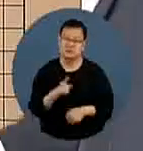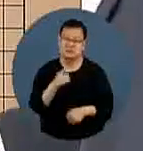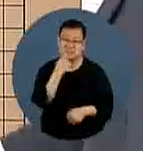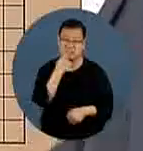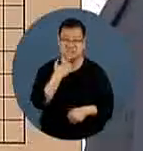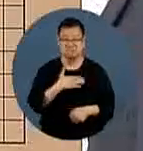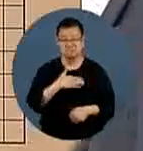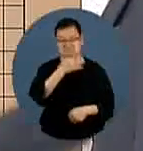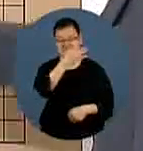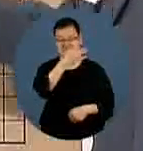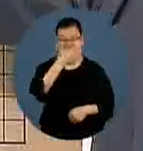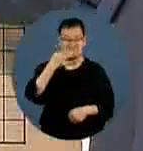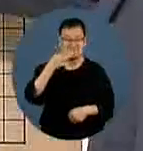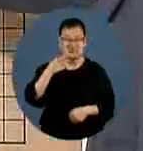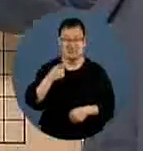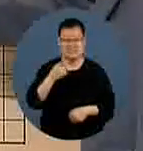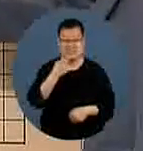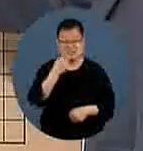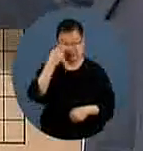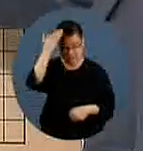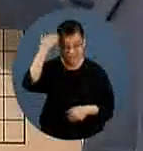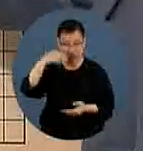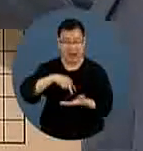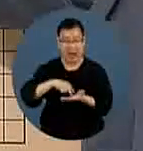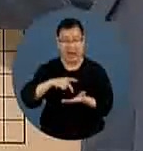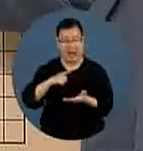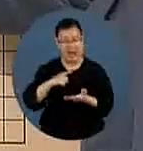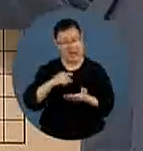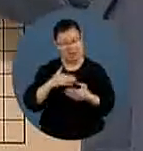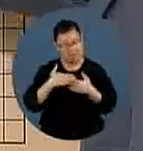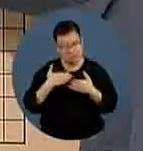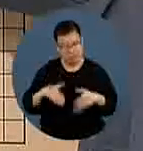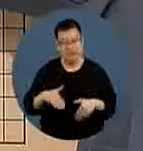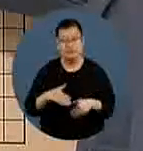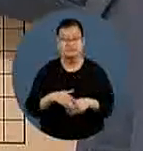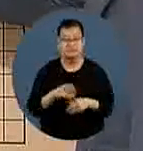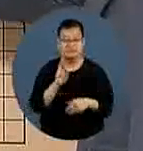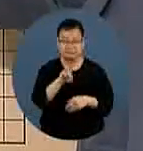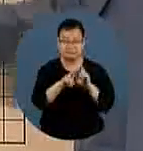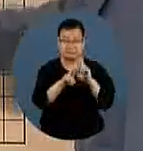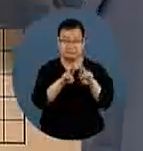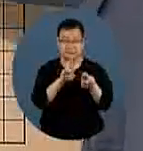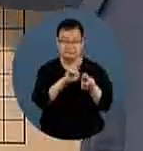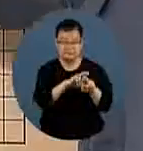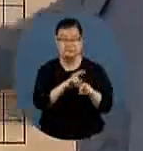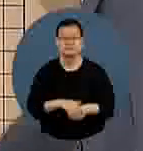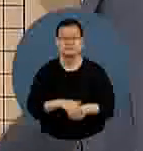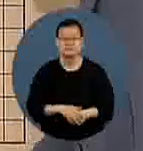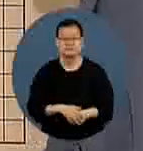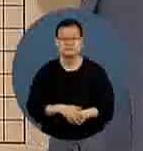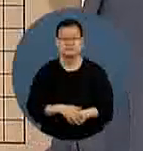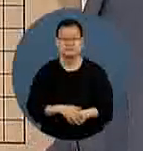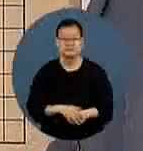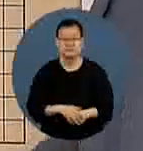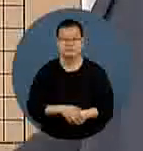기분이 좋은데 흙이 너무 좀 피곤합니다. 그러니까 여기서 하나 밀고 늘고 모자를 씌우고 날을